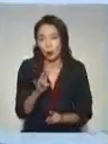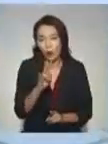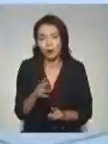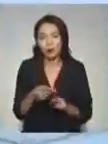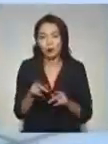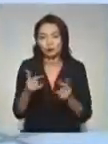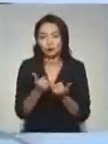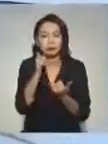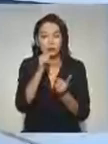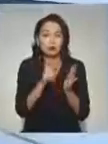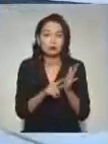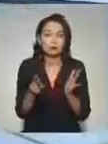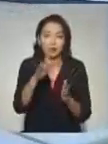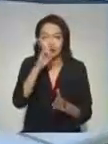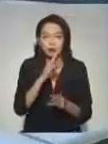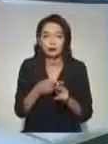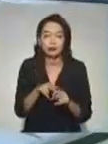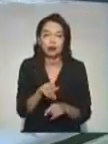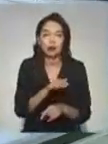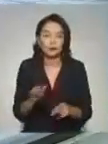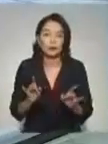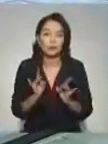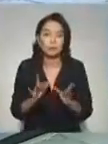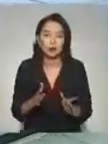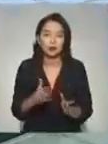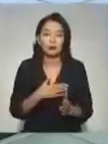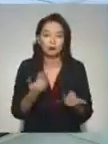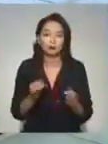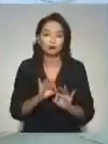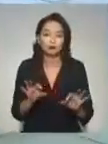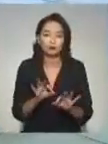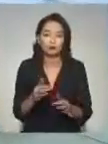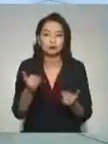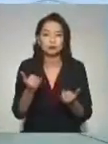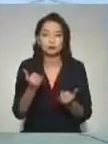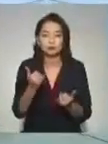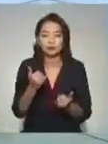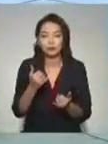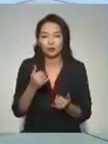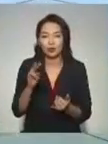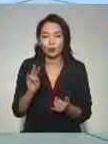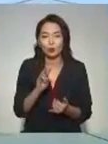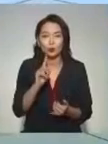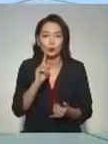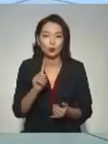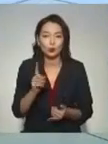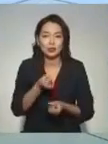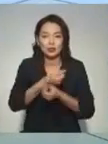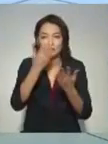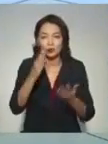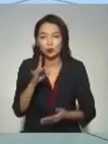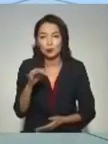В Казахстане этот день является официальным праздником. Моя коллега Ирина Якунина накануне сочельника побывала в музее Свято-Троицкой